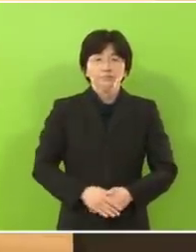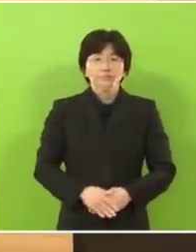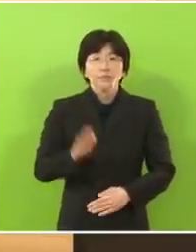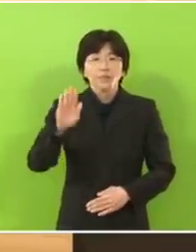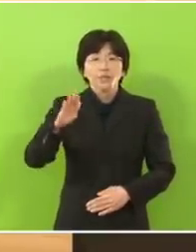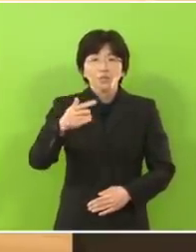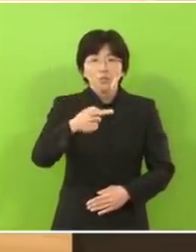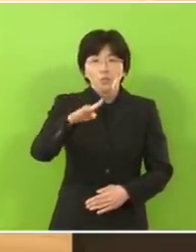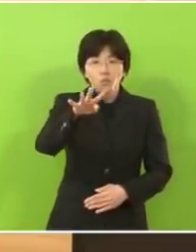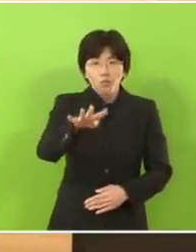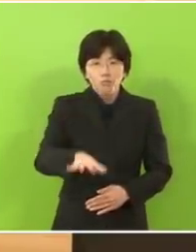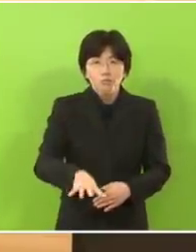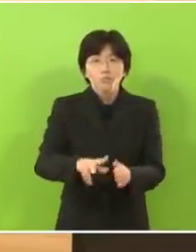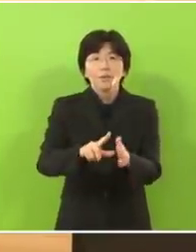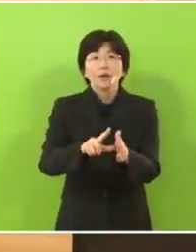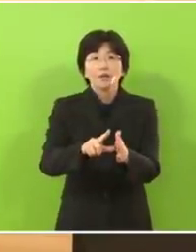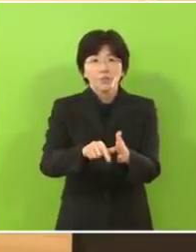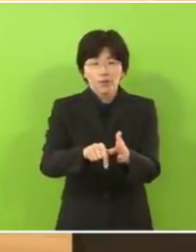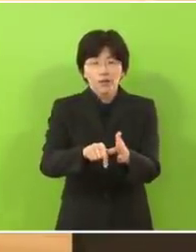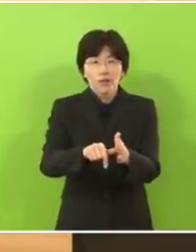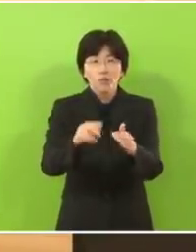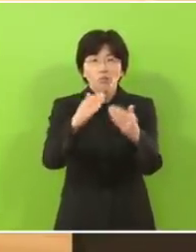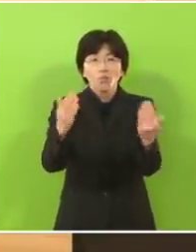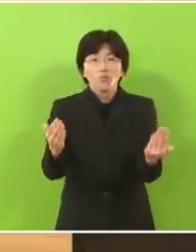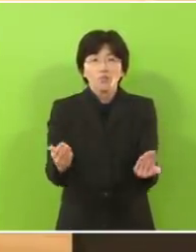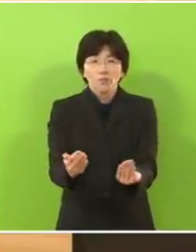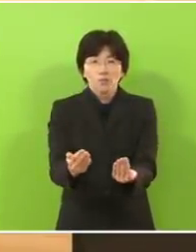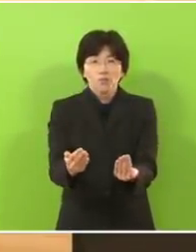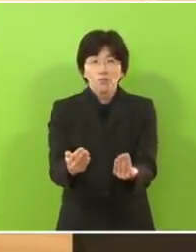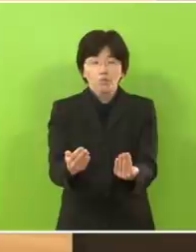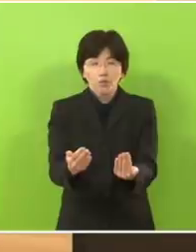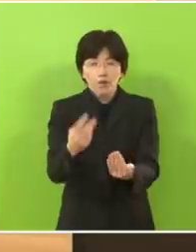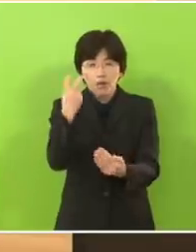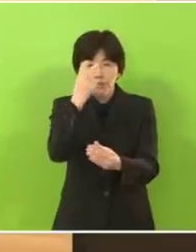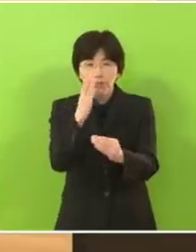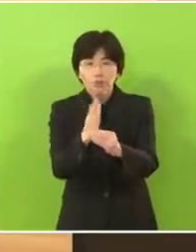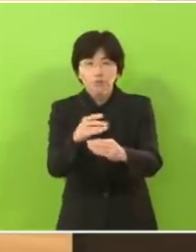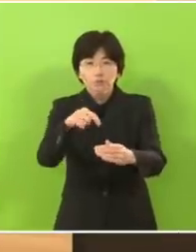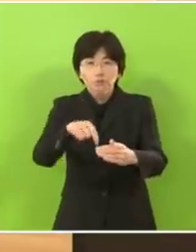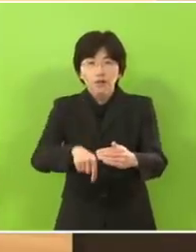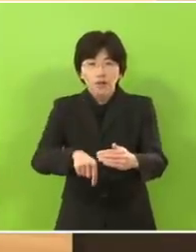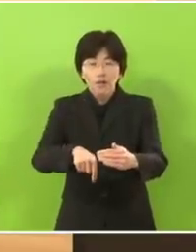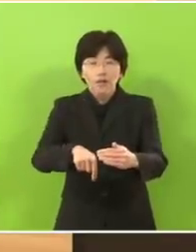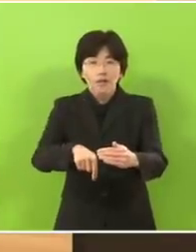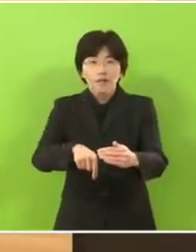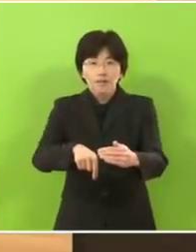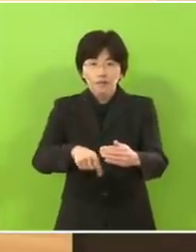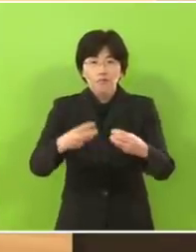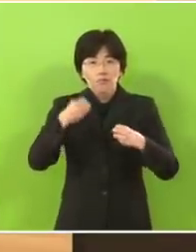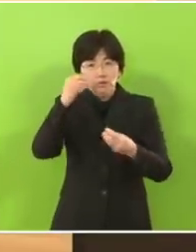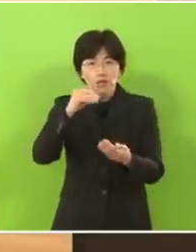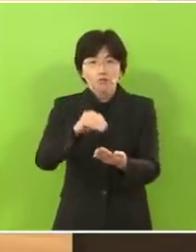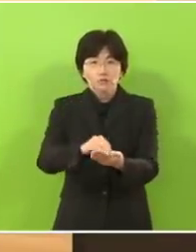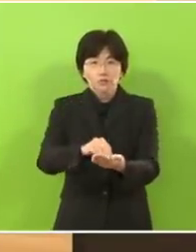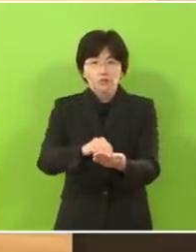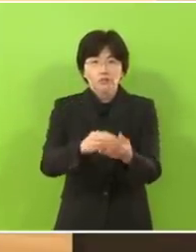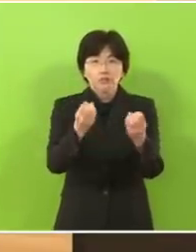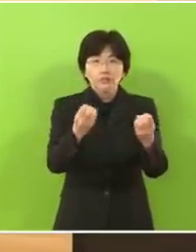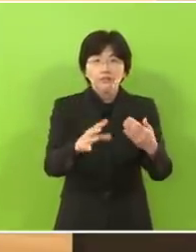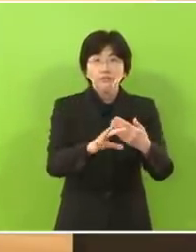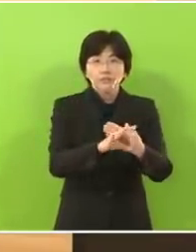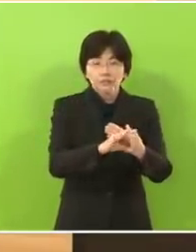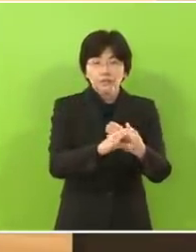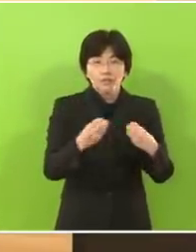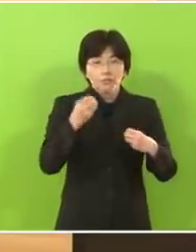ただ大津 c の場合は大半が追いかけ作業の中で既存事例新規はごく